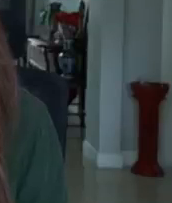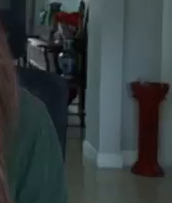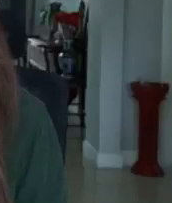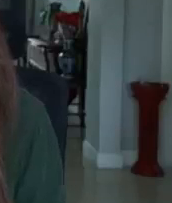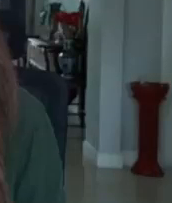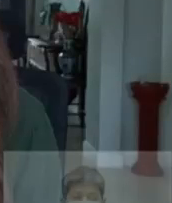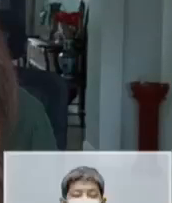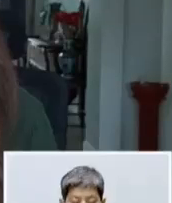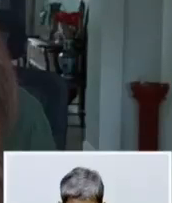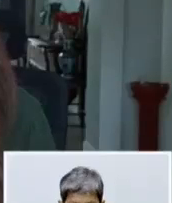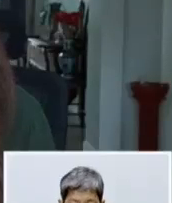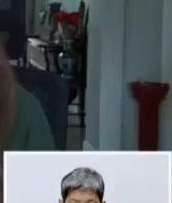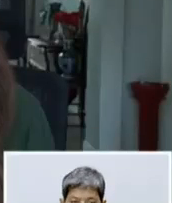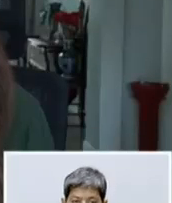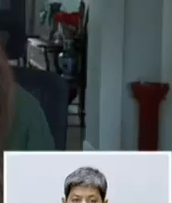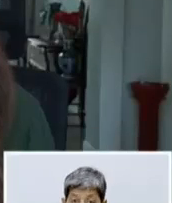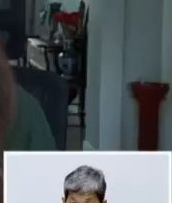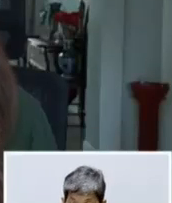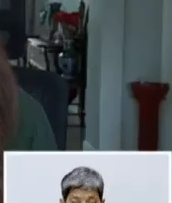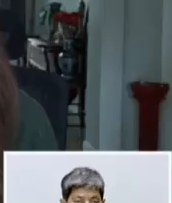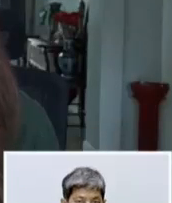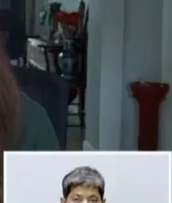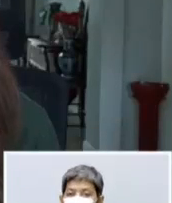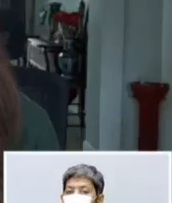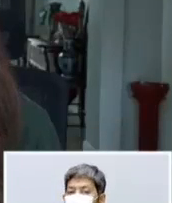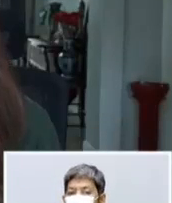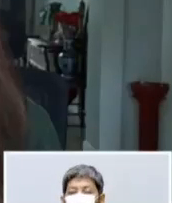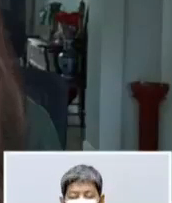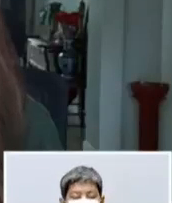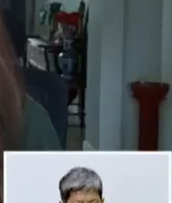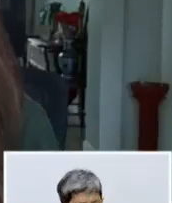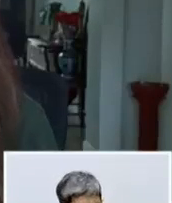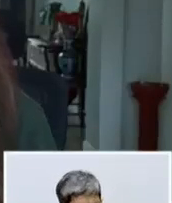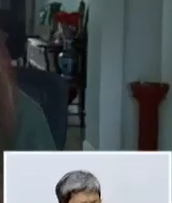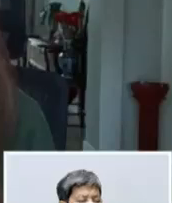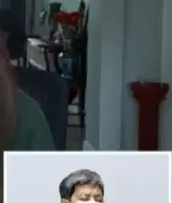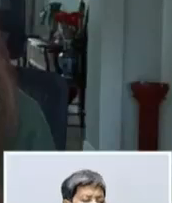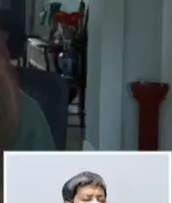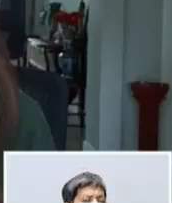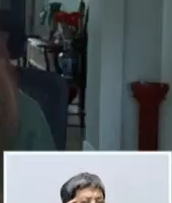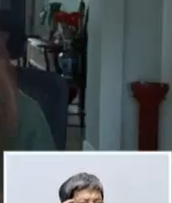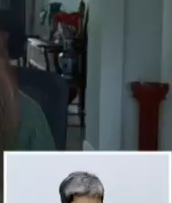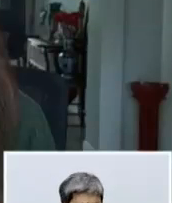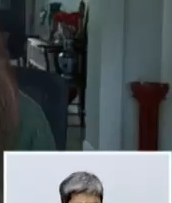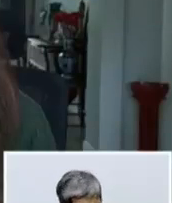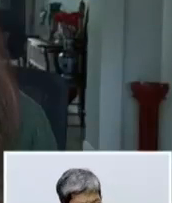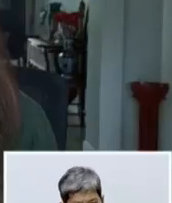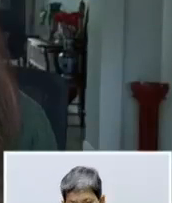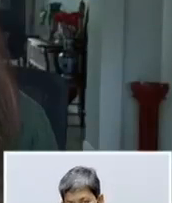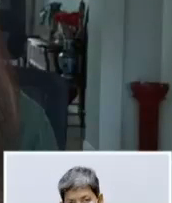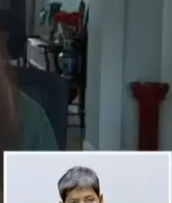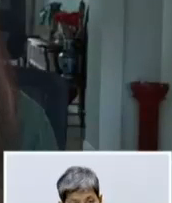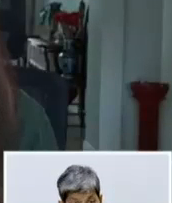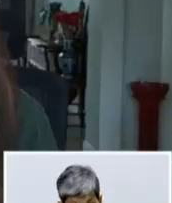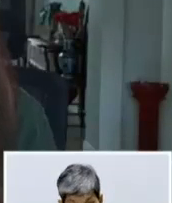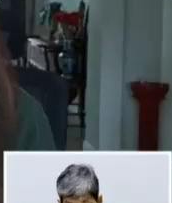สวัสดีค่ะคุณนิวคุณจูคุณผู้ชมคะการเจรจาทางการทูตดูเหมือนจะมีความคืบหน้าบ้างนะคะคาดว่าจะเกิดขึ้นในเดือนมกราคมปีหน้